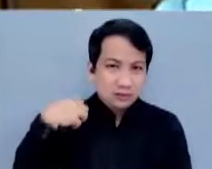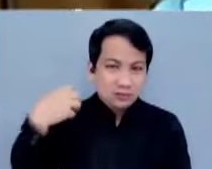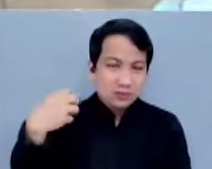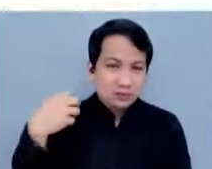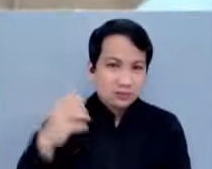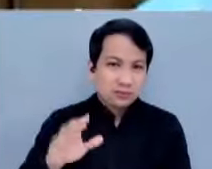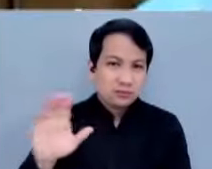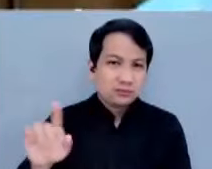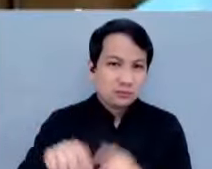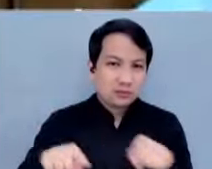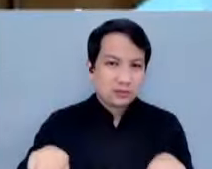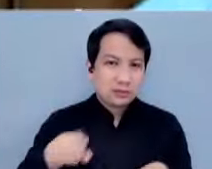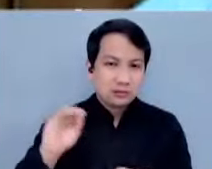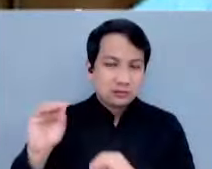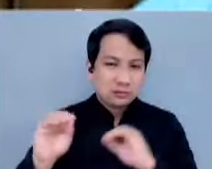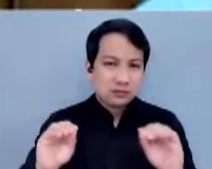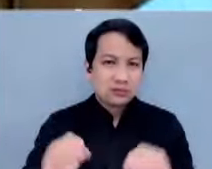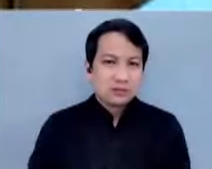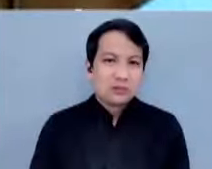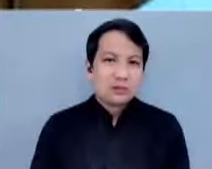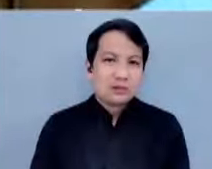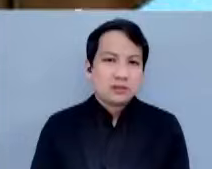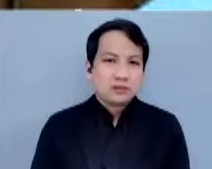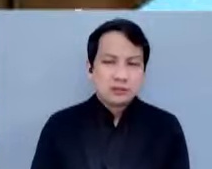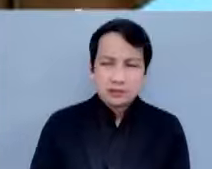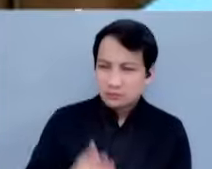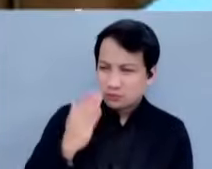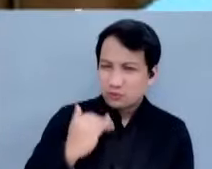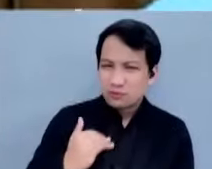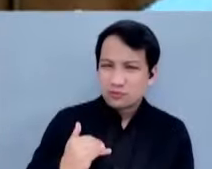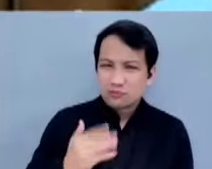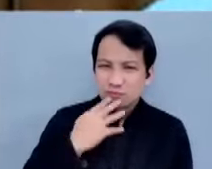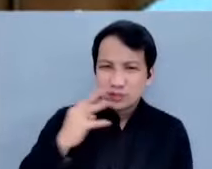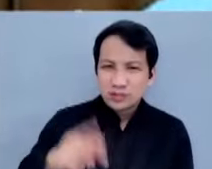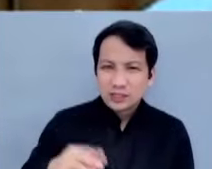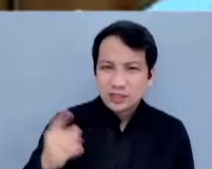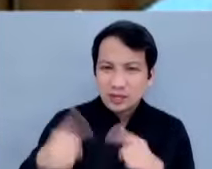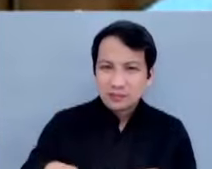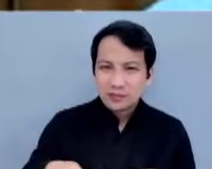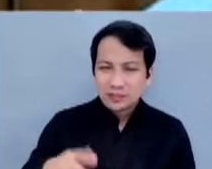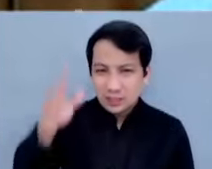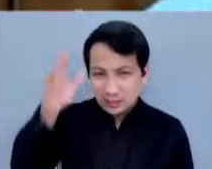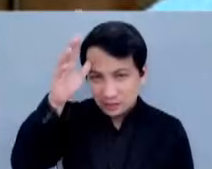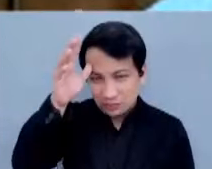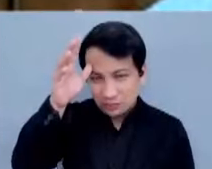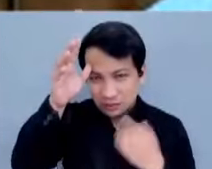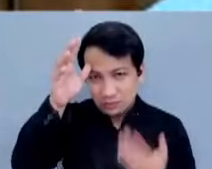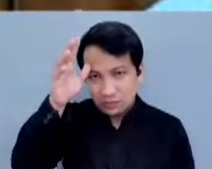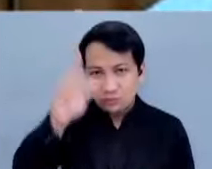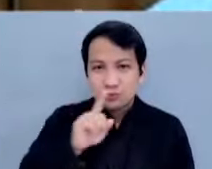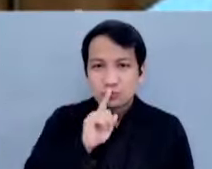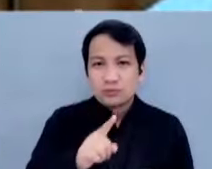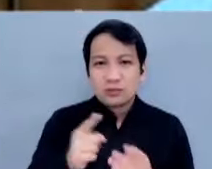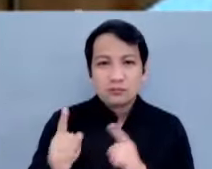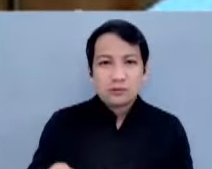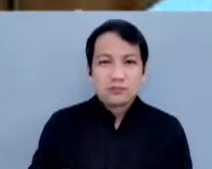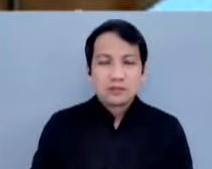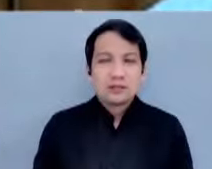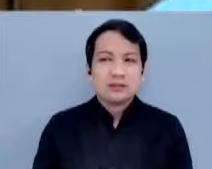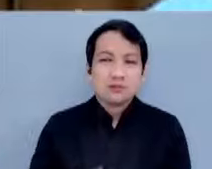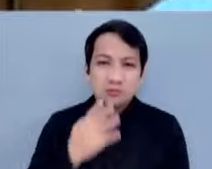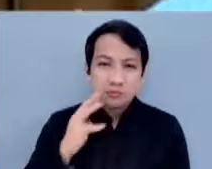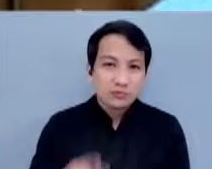ano. Malagim na nga yung nangyari sa amin. Yung actual na pangyayari, malagim na.